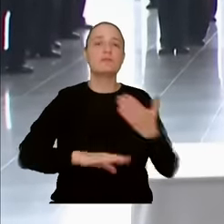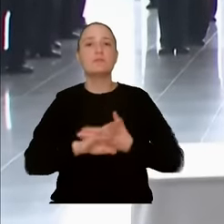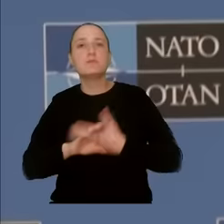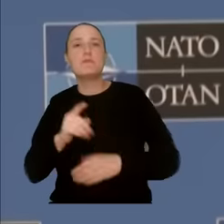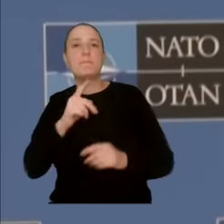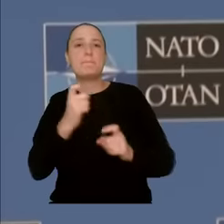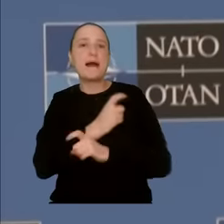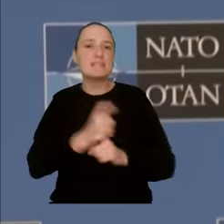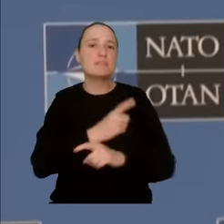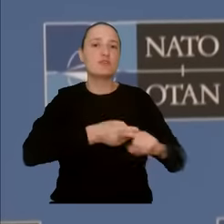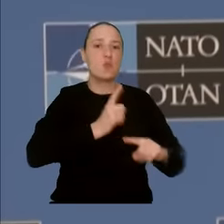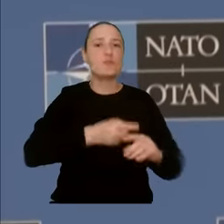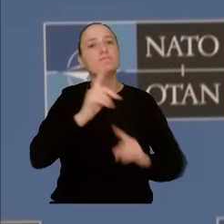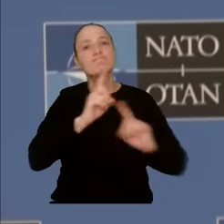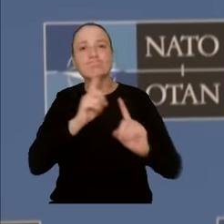sytuację na Ukrainie.